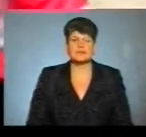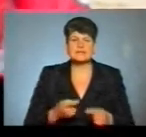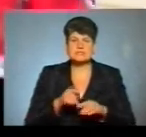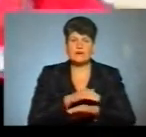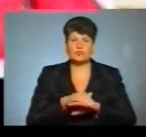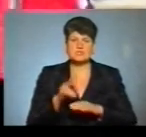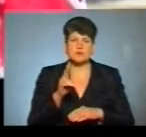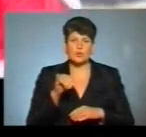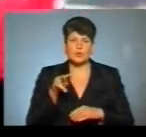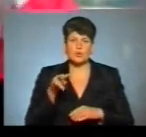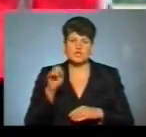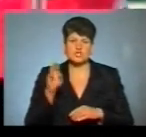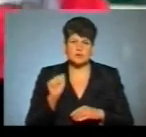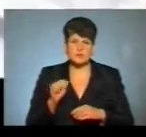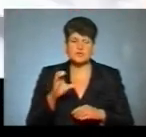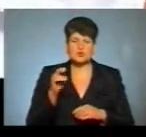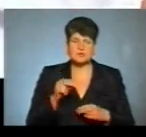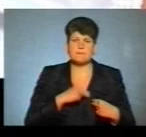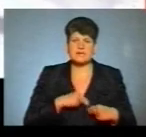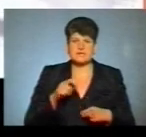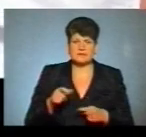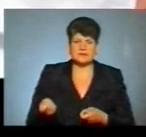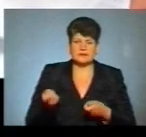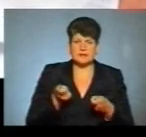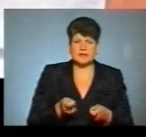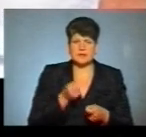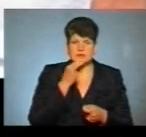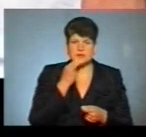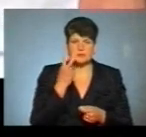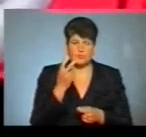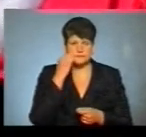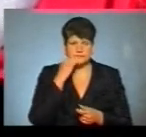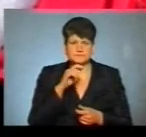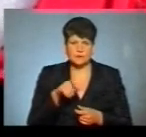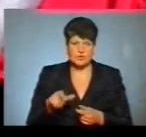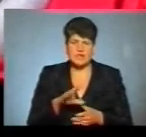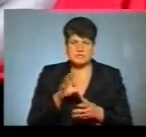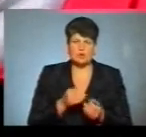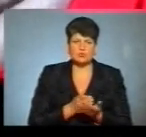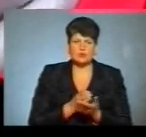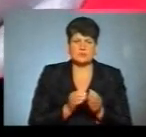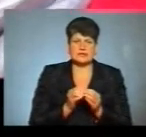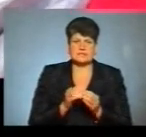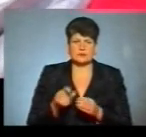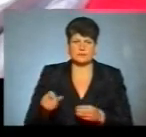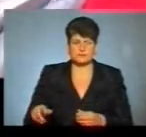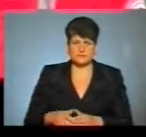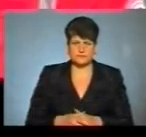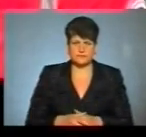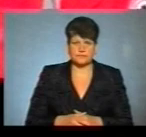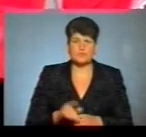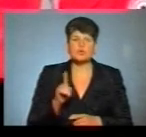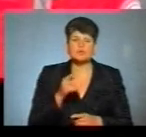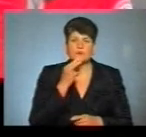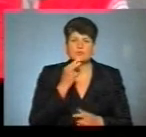Це вулиця Куліша. Соціальна працівниця Надія Живчик несе їжу двом пенсіонеркам. Загалом обслуговує 10 осіб. Таня, розкажи.